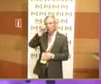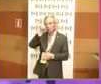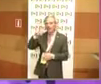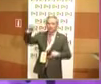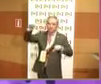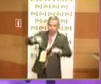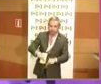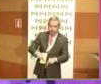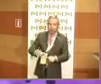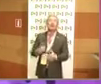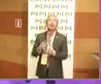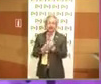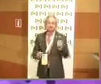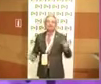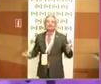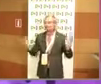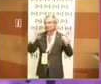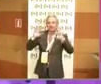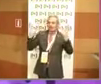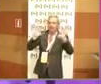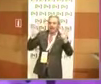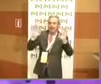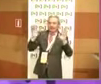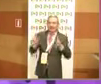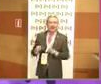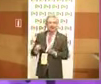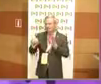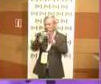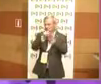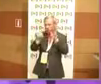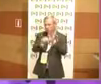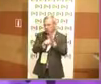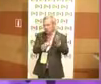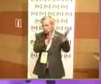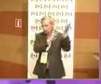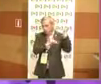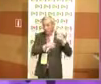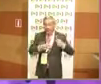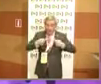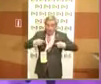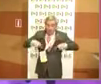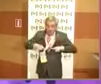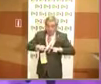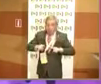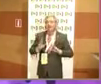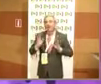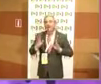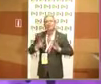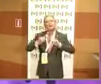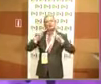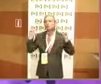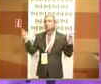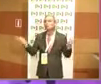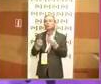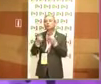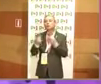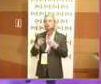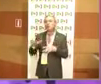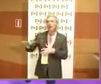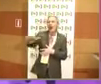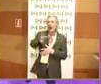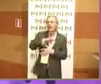è stata una sconfitta drammatica, storica, nostra e di un intero campo di